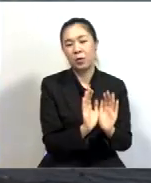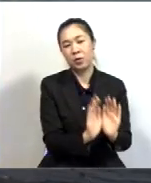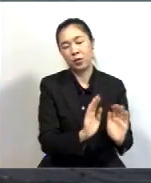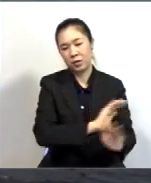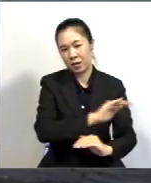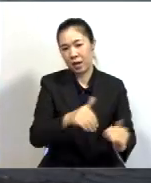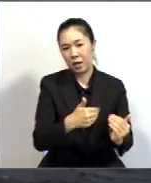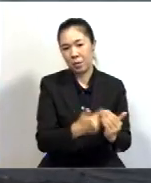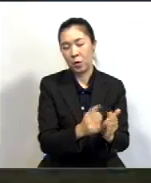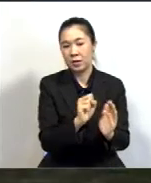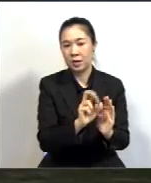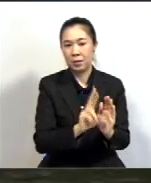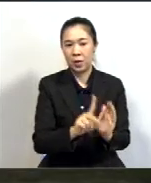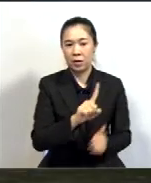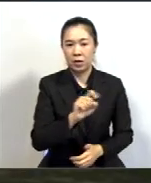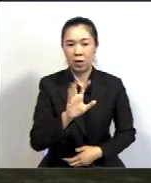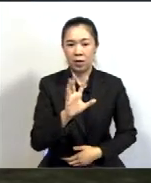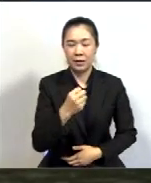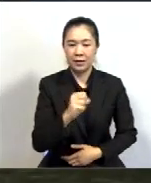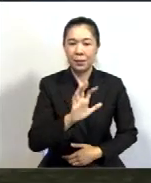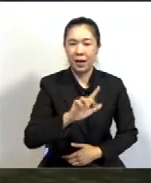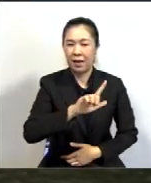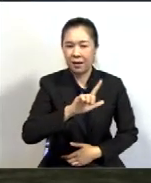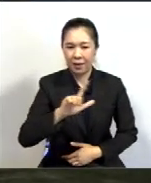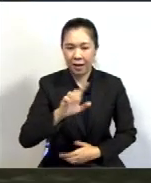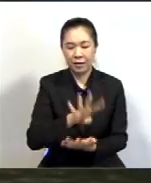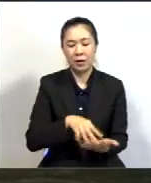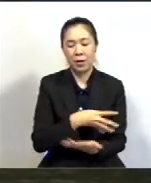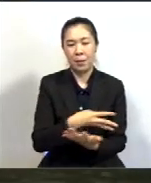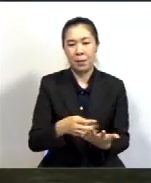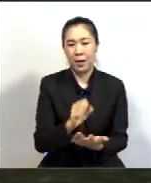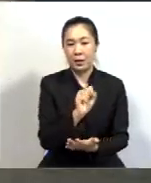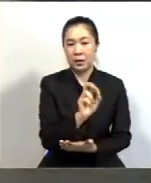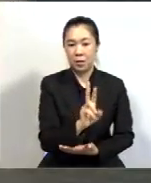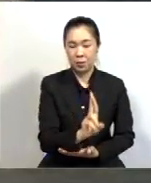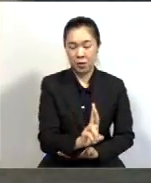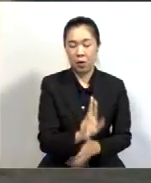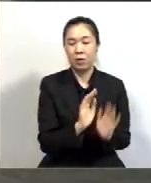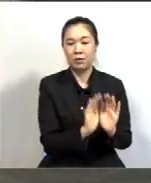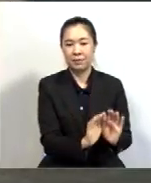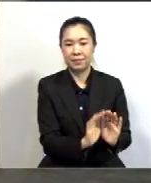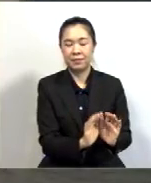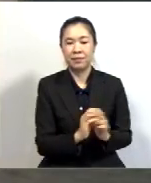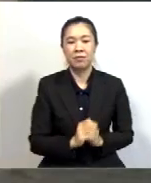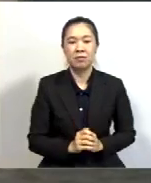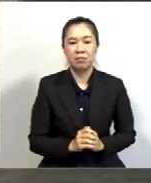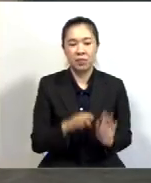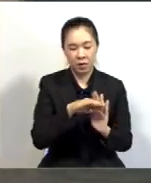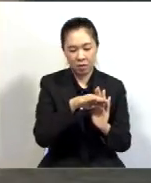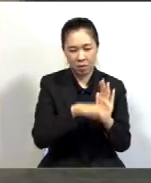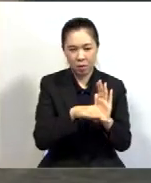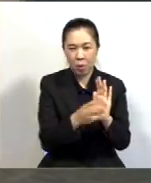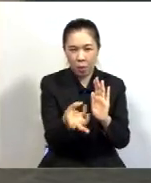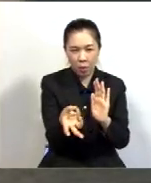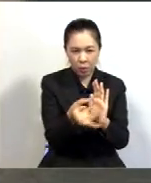างใช้น้ำสำรองไปแล้ว115ล้านลูกบาศก์เมตรครับจากแผนสำรองน้ำก้นอ่าง300ล้านลูกบาศก์เมตรถือว่าเป็นปริมาณน้ำที่